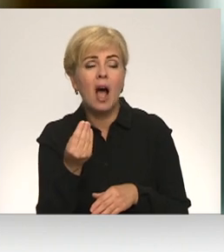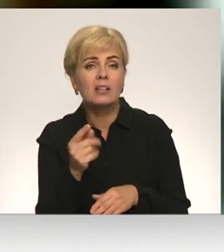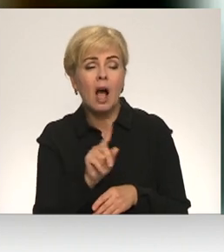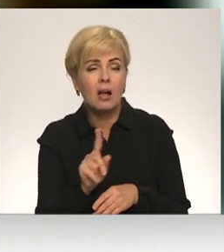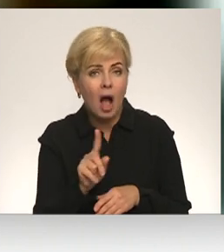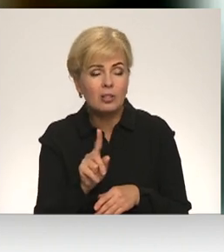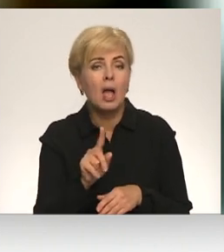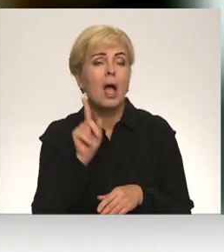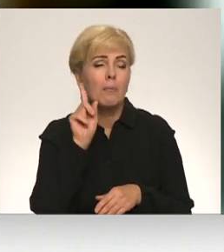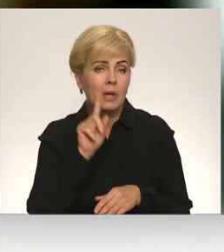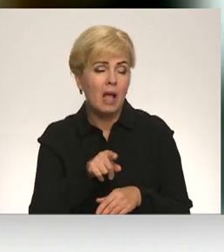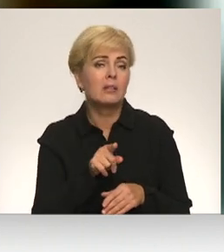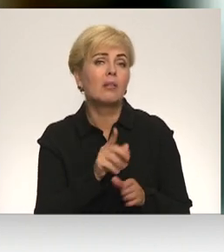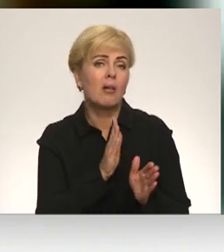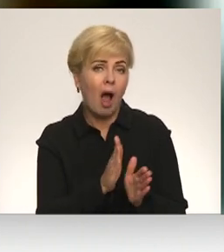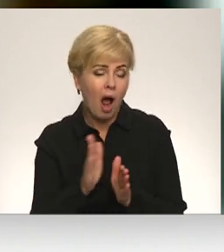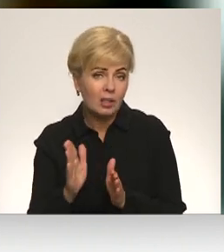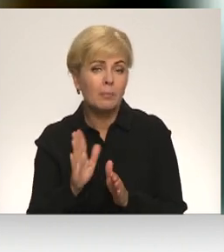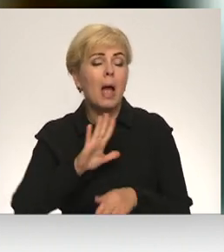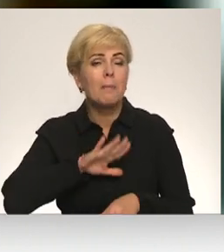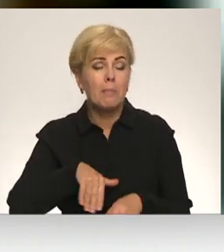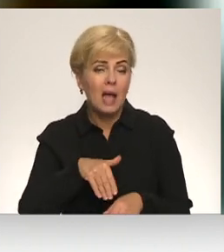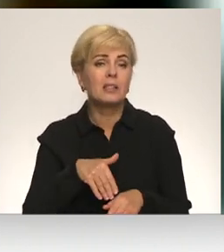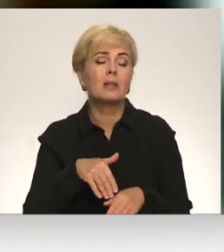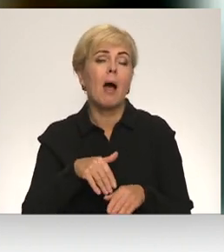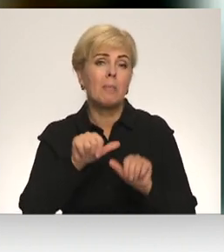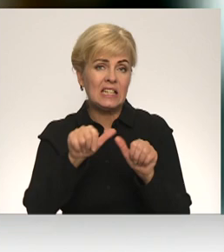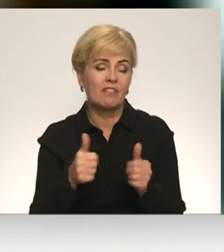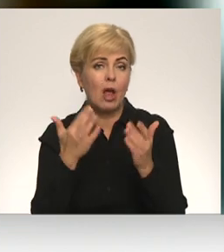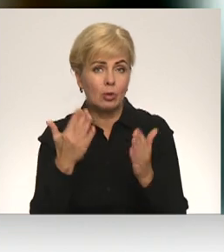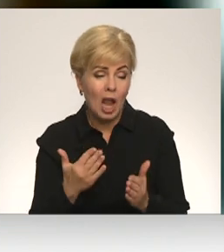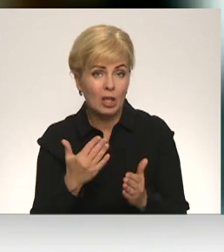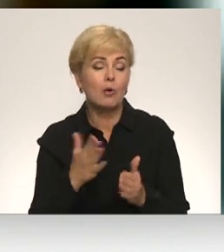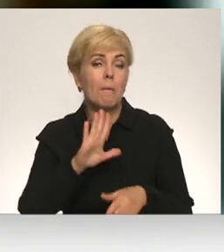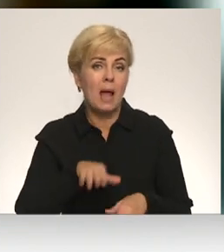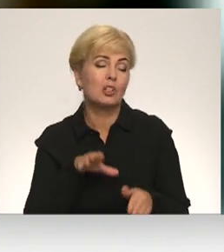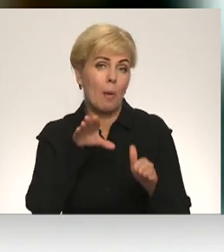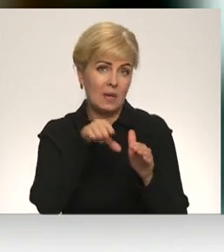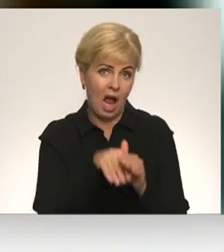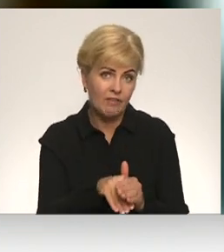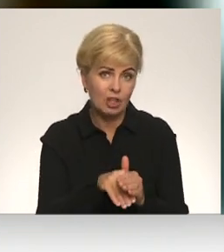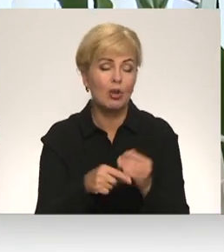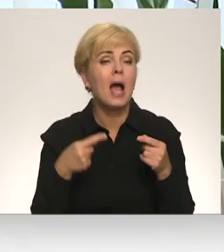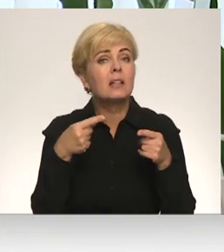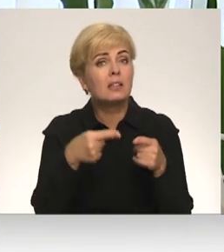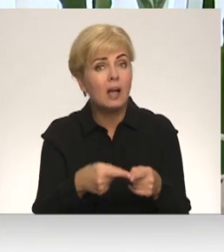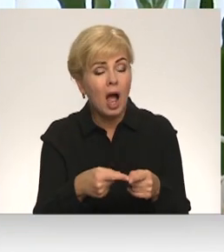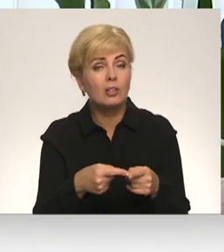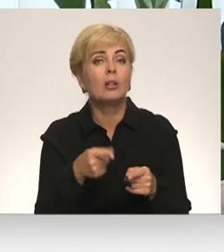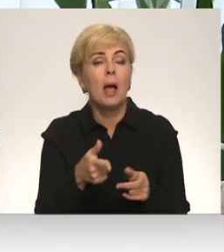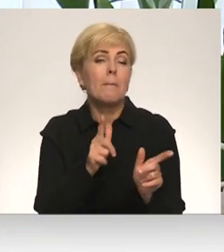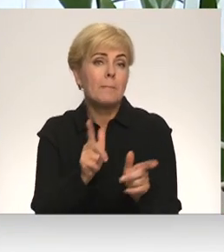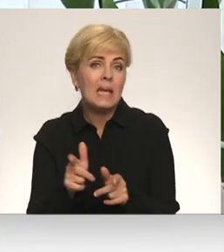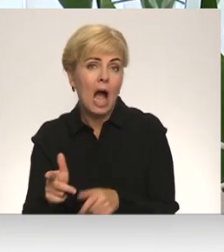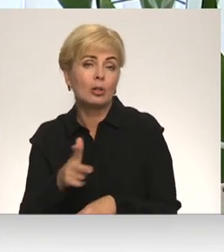pēc struktūras. Un tad izdara secinājumu un to ievieš. Un to ievieš stratēģijās. Un tam piekrīt